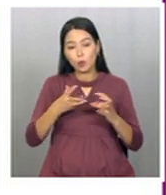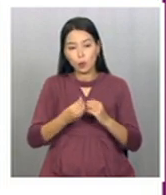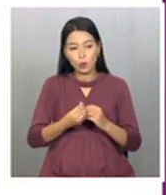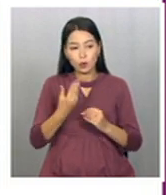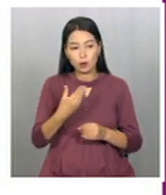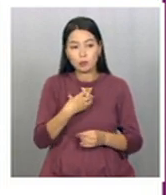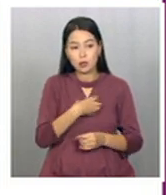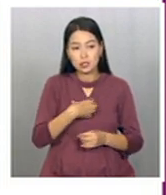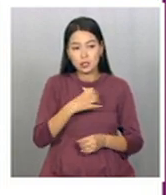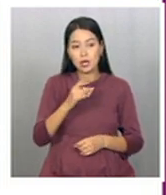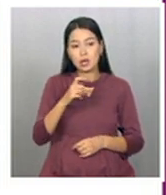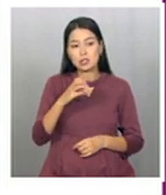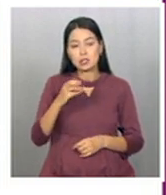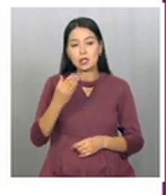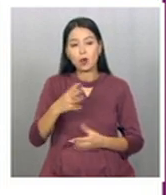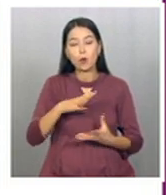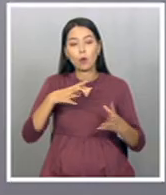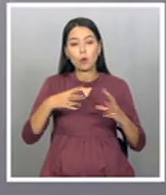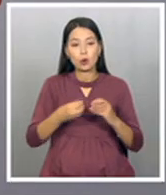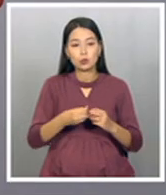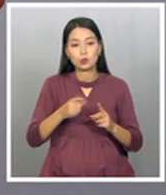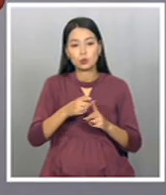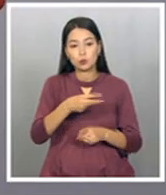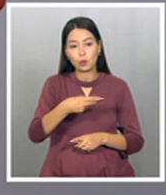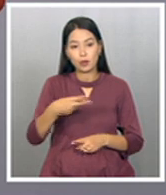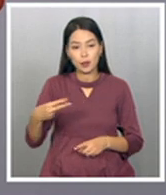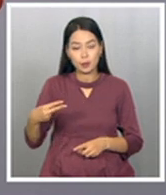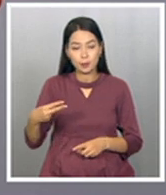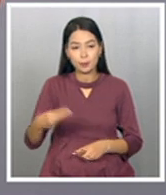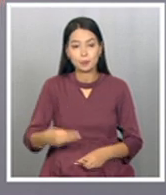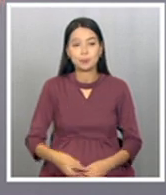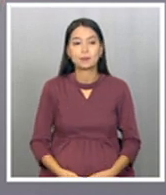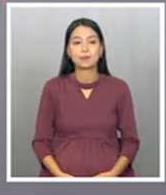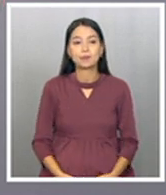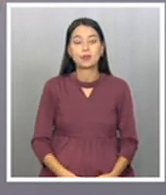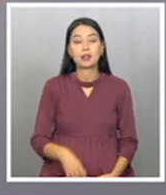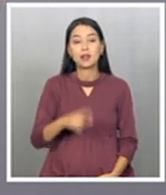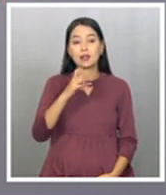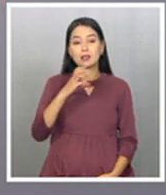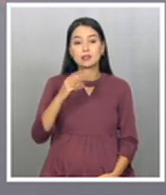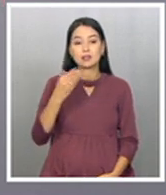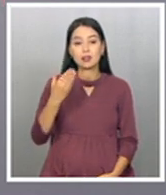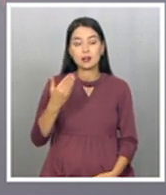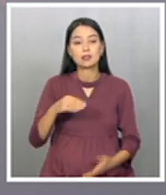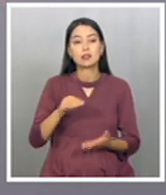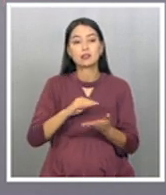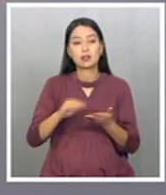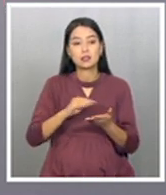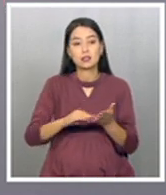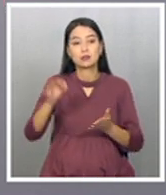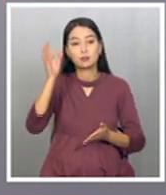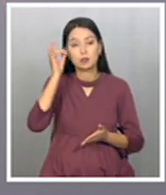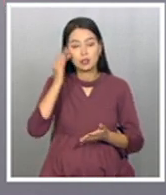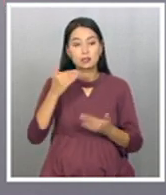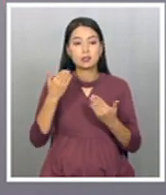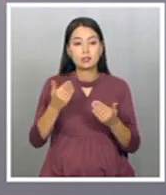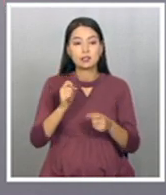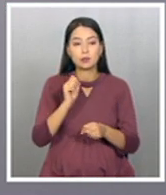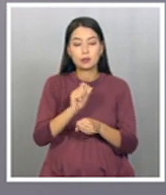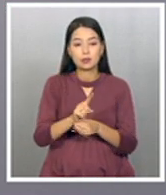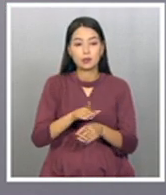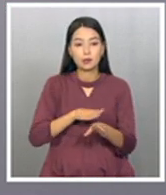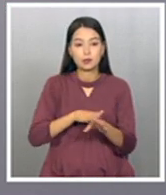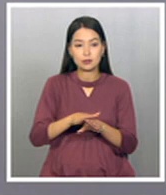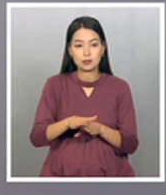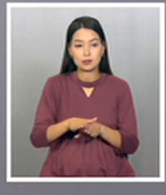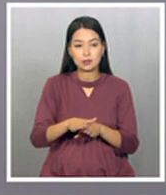эссені қорытындылаушы сөйлем. Оқушылар, эссе құрылымын еске түсіріп алдыңыздар, енді тапсырманы